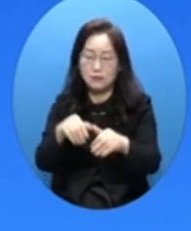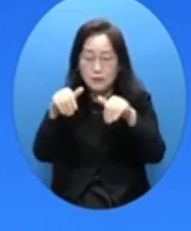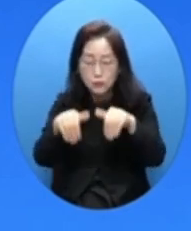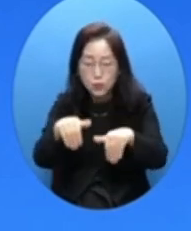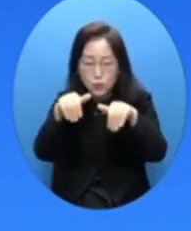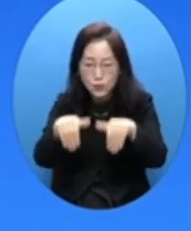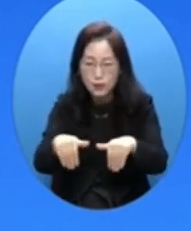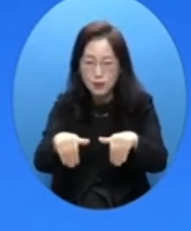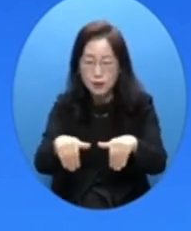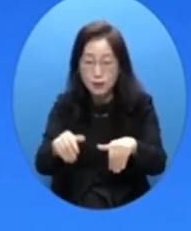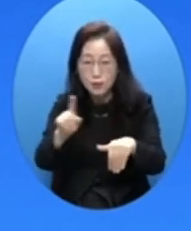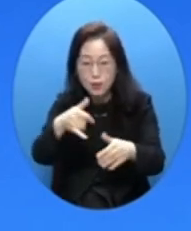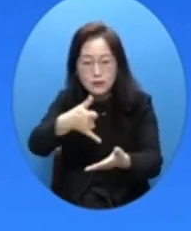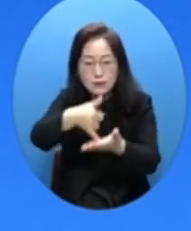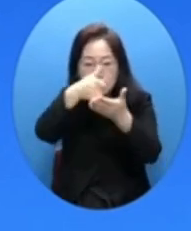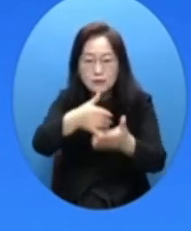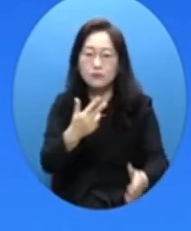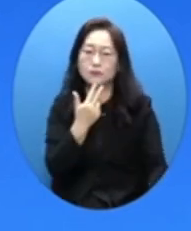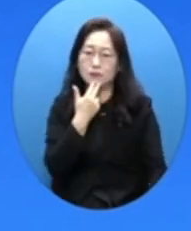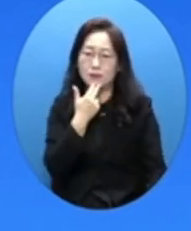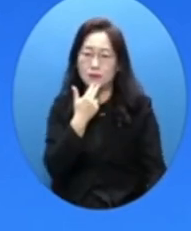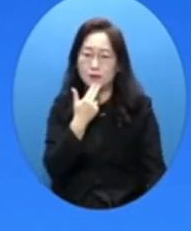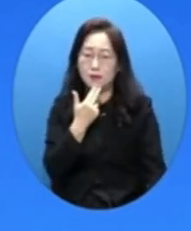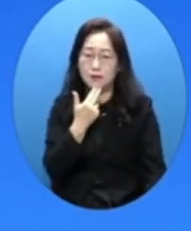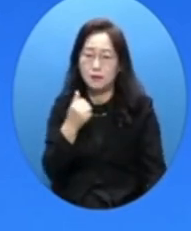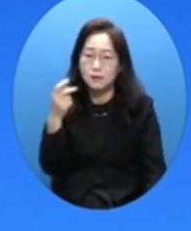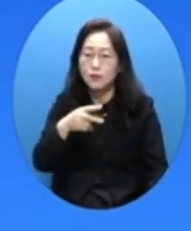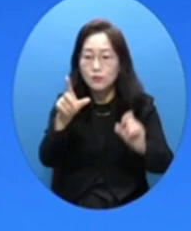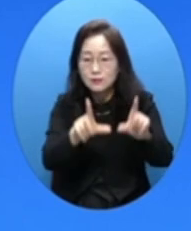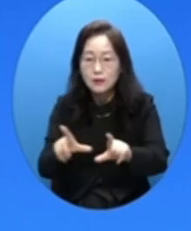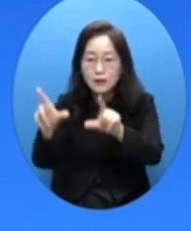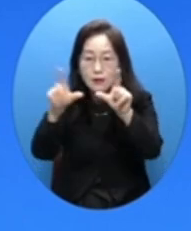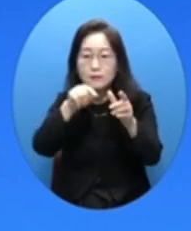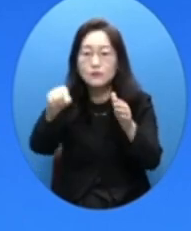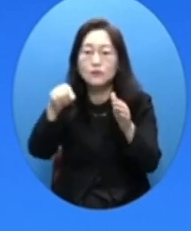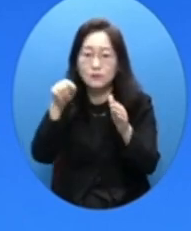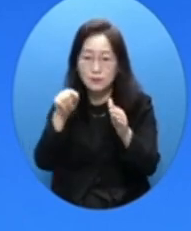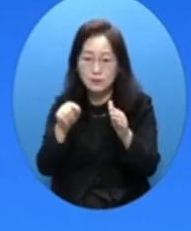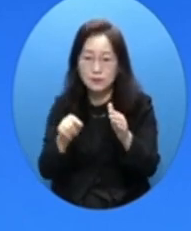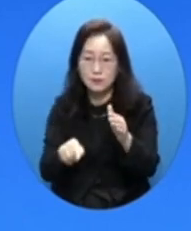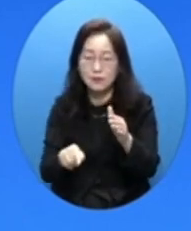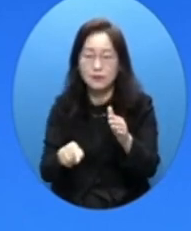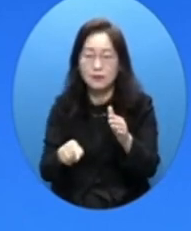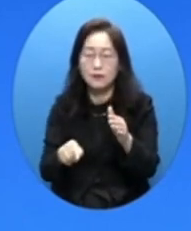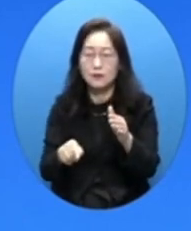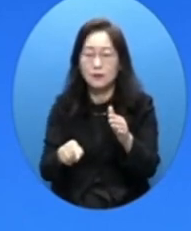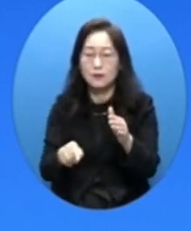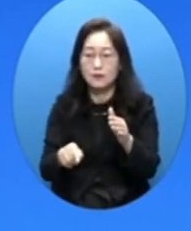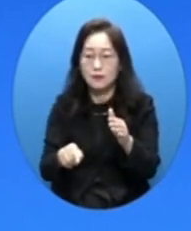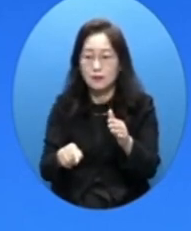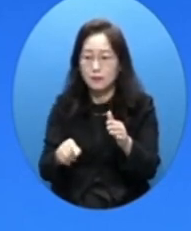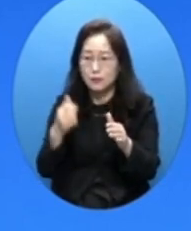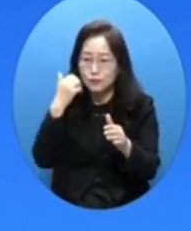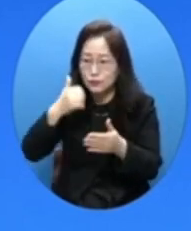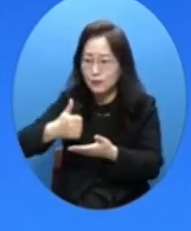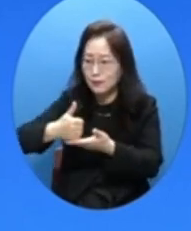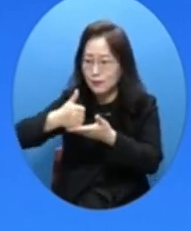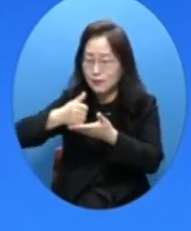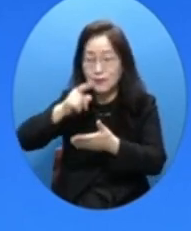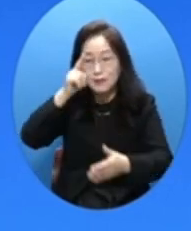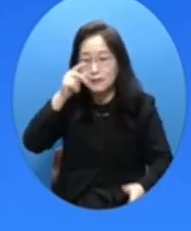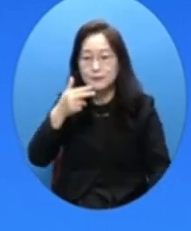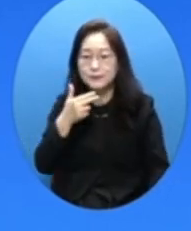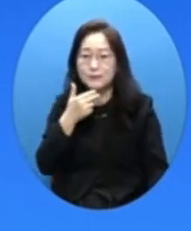노예는 인격도 없고 노예는 그 삶의 어떠한 존중하는 모습도 없었고